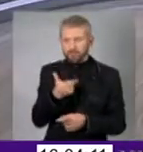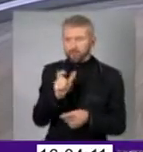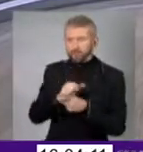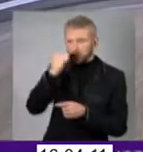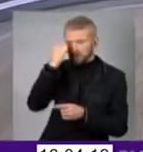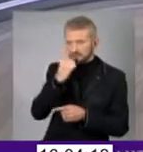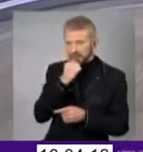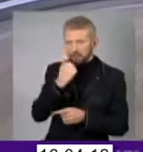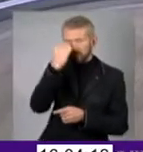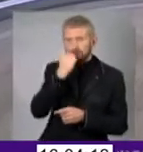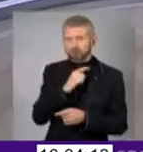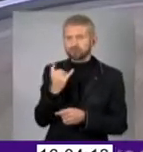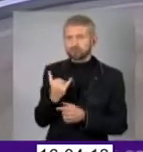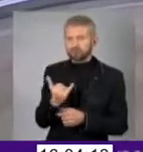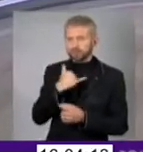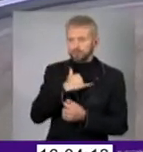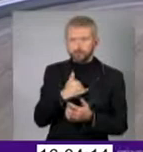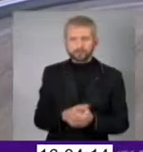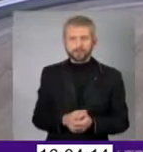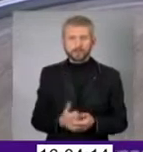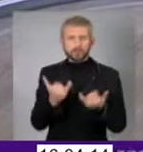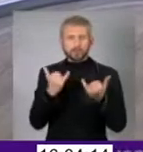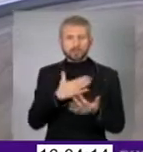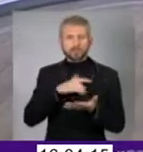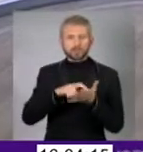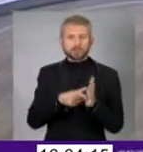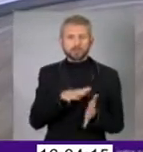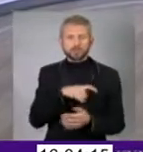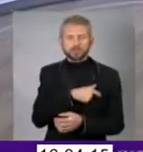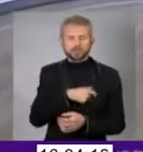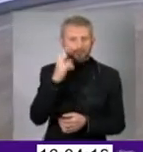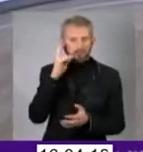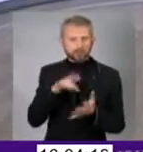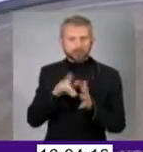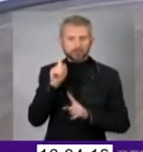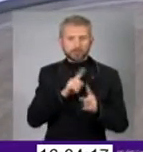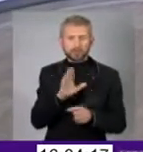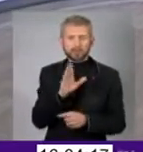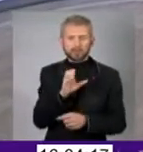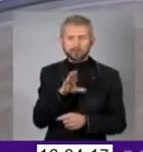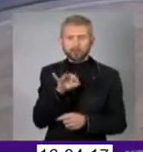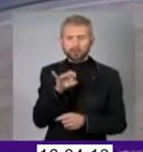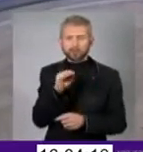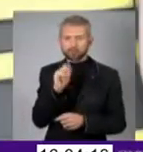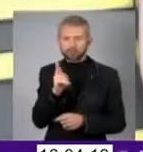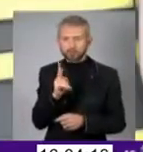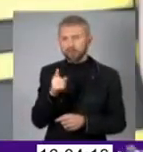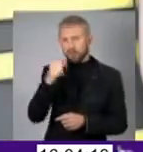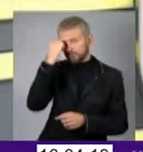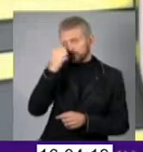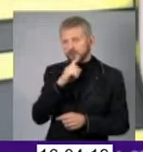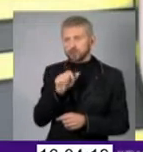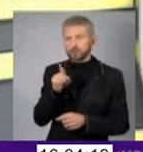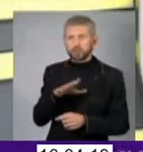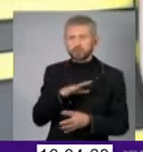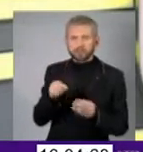І дякую, що ви сьогодні завітали до нас. Дякую. Я нагадаю, що сьогодні в нашій студії був депутат Київської міської ради пан Вадим Сторожук. Вам вдячна надзвичайно за те, що